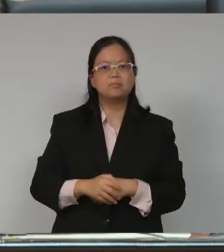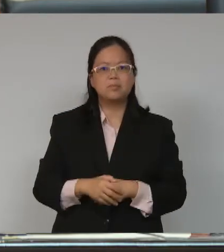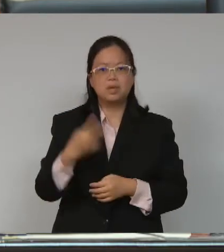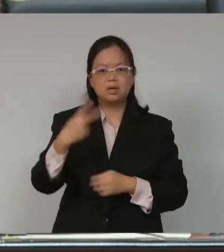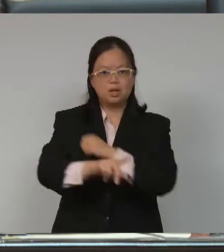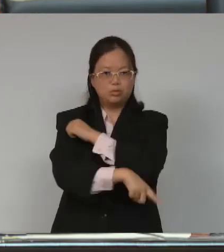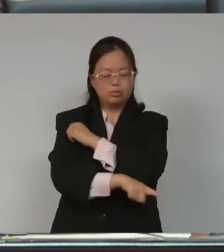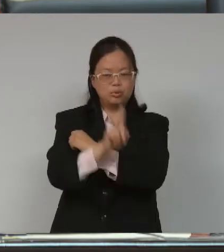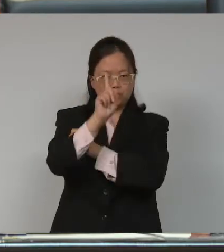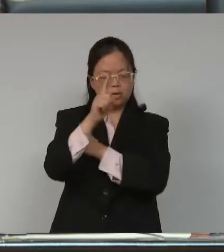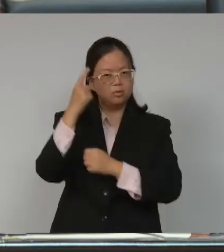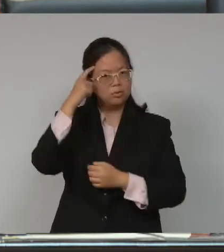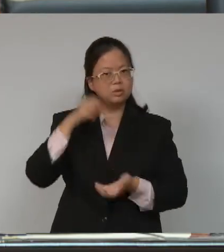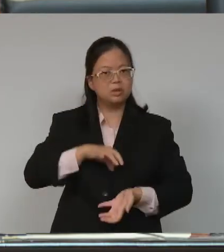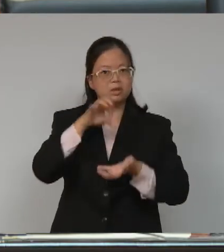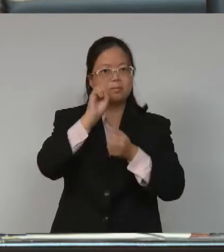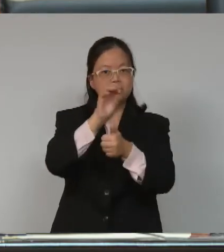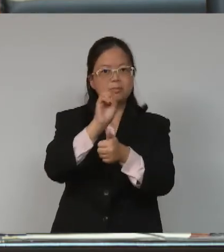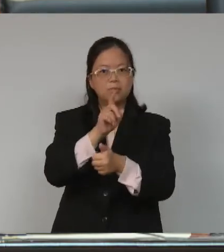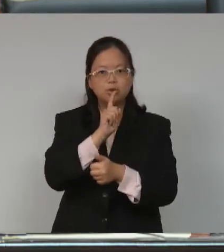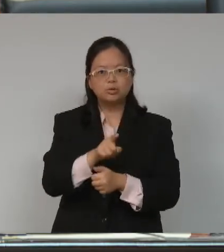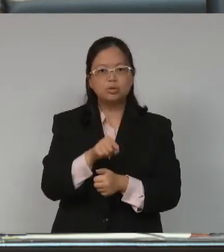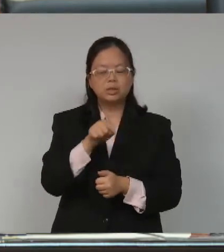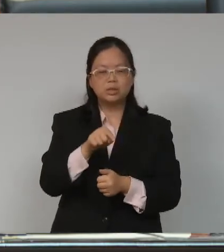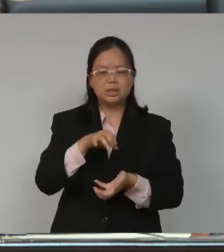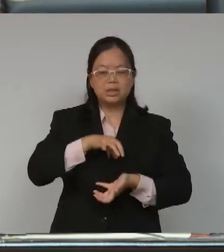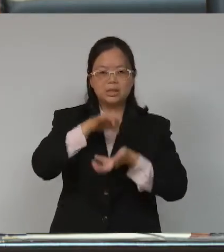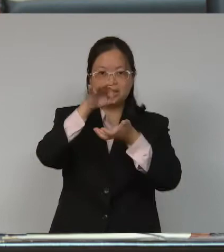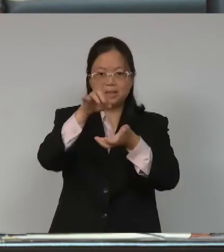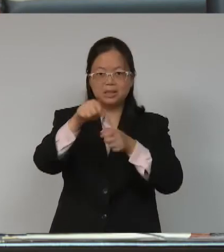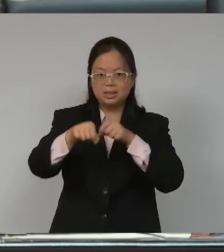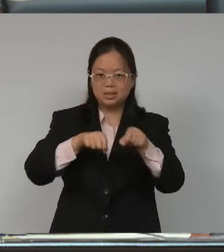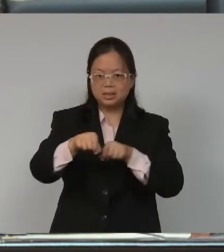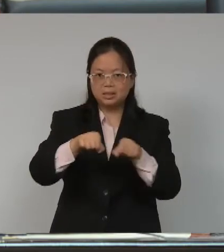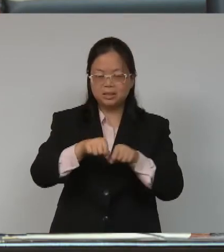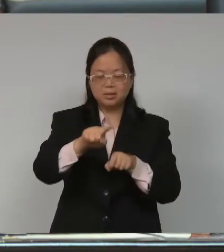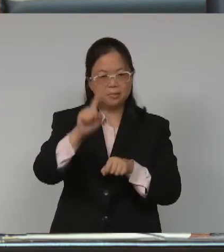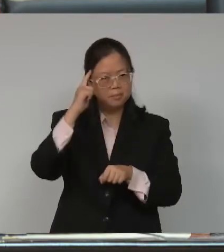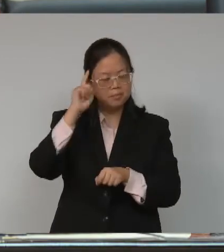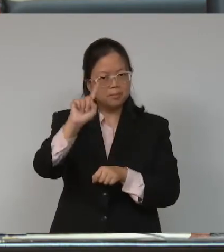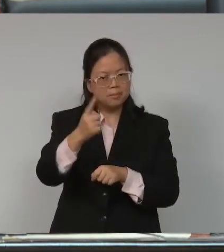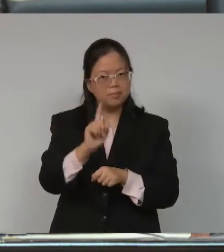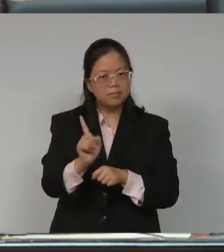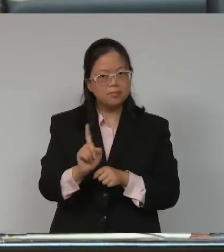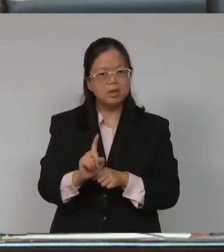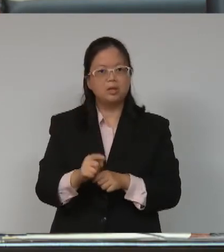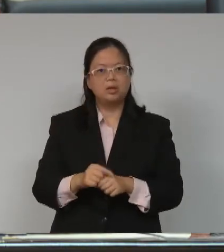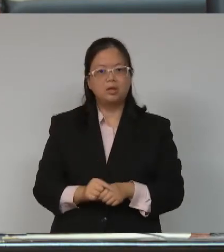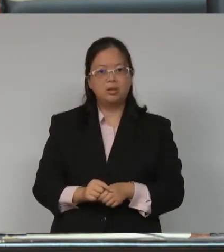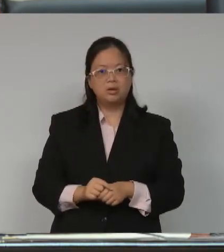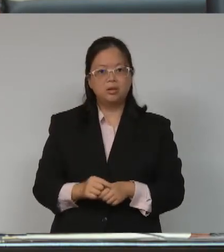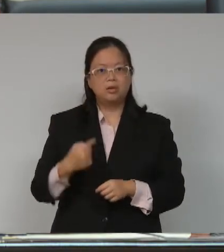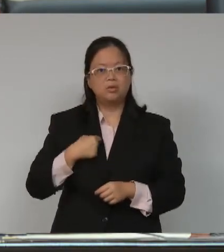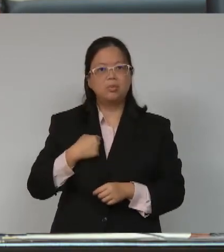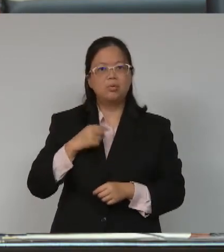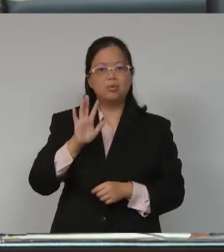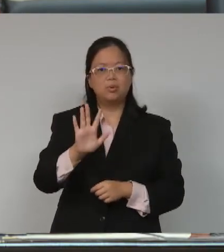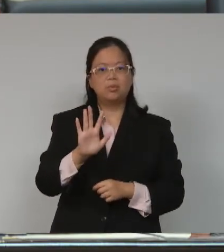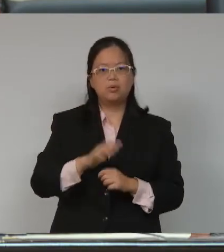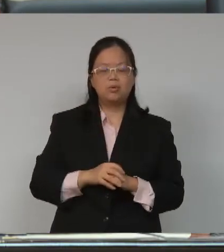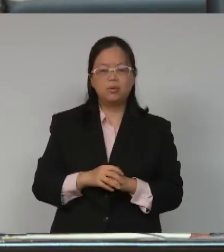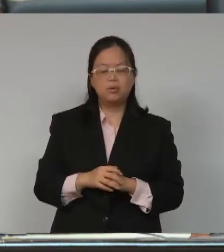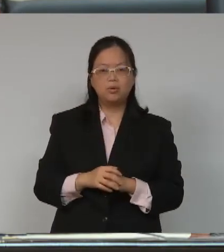关于这个提案理由的一些对于这个政策的说明。我们有一个那